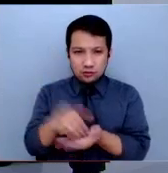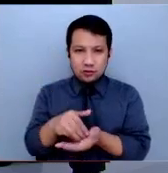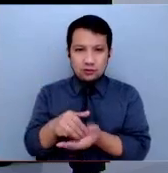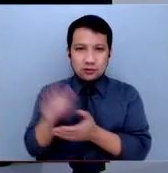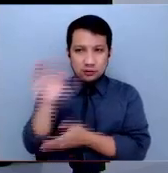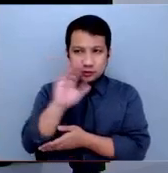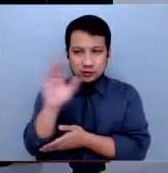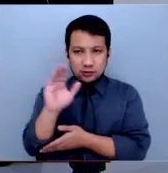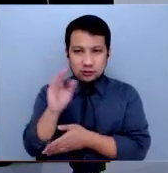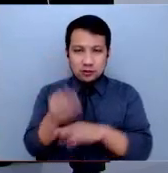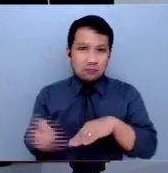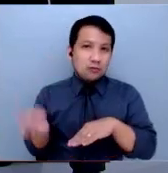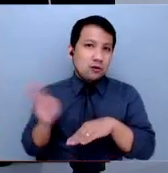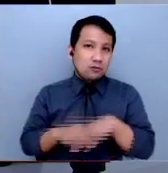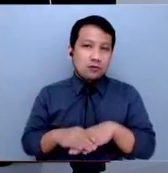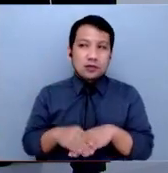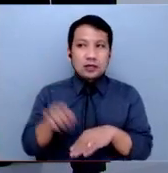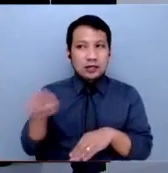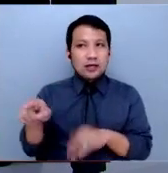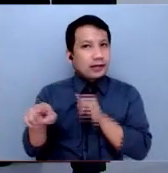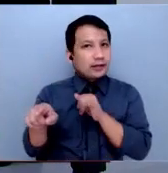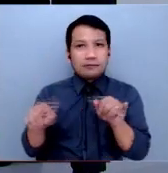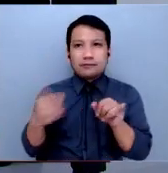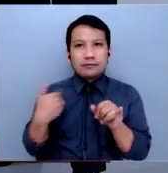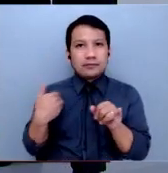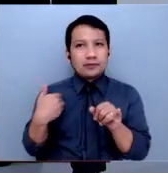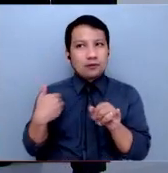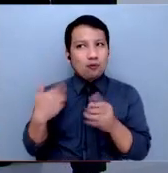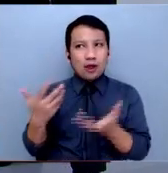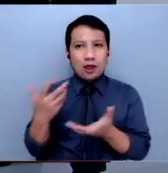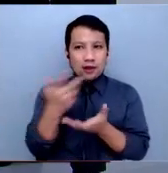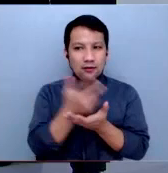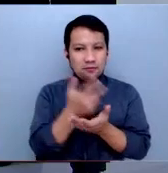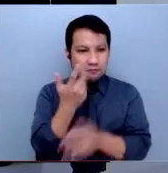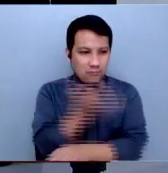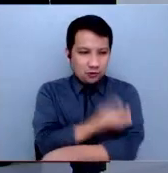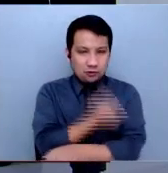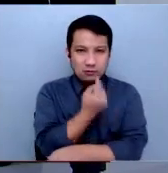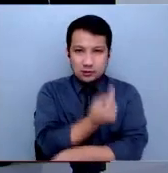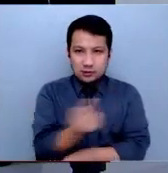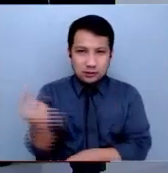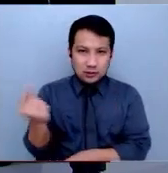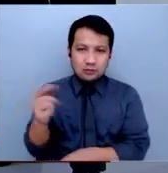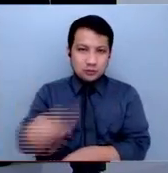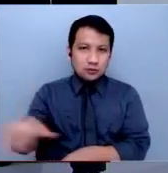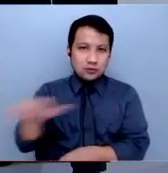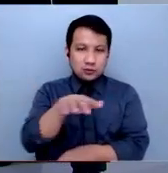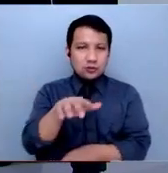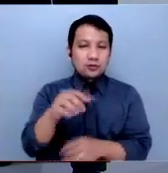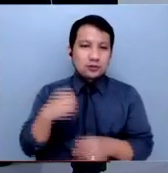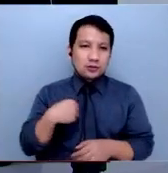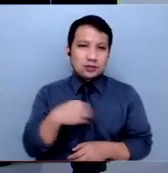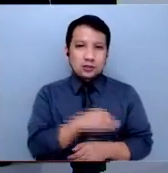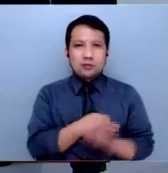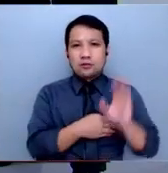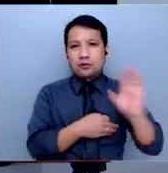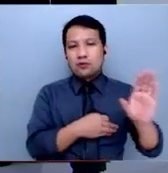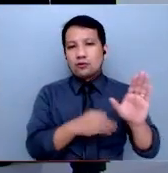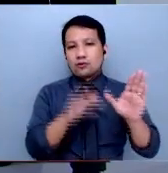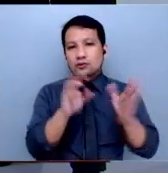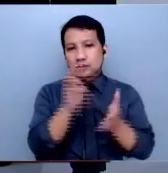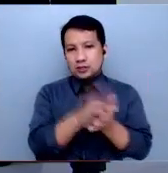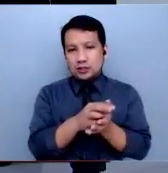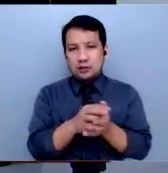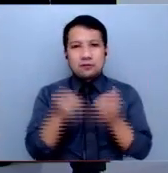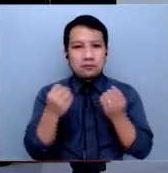bonus hanggat hindi po bakunado ang bawat isa sa lahat ng empleyado ng kanyang siyudad. Marami po